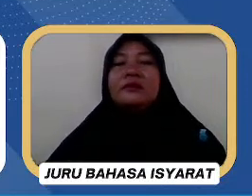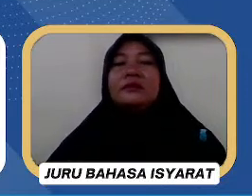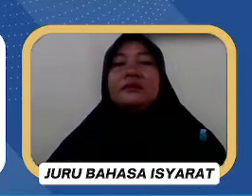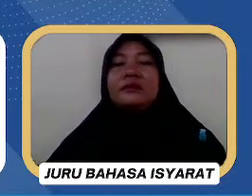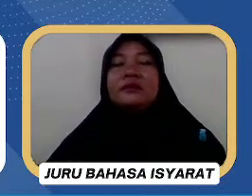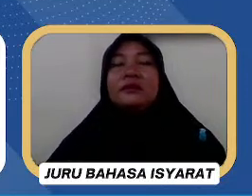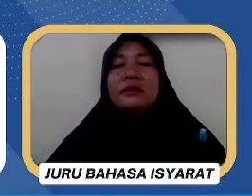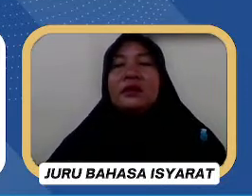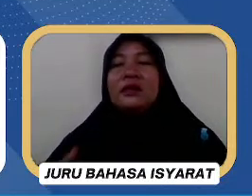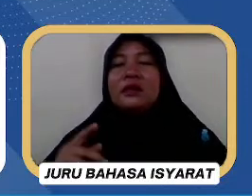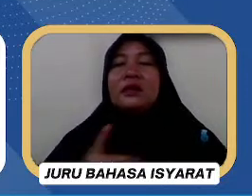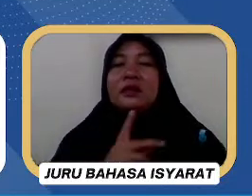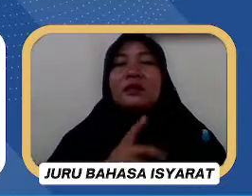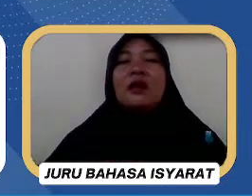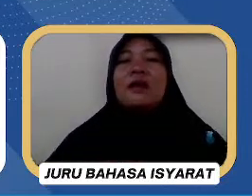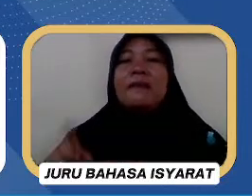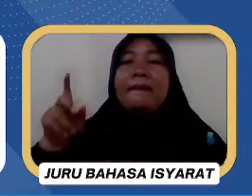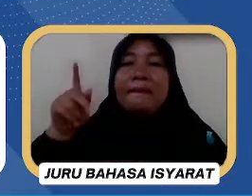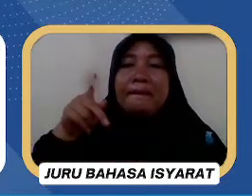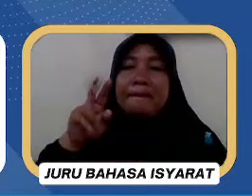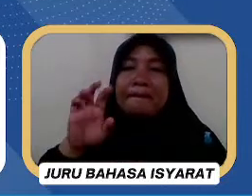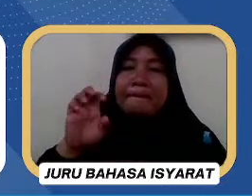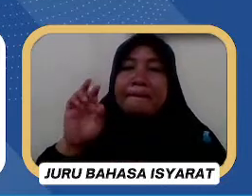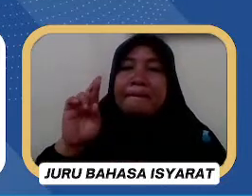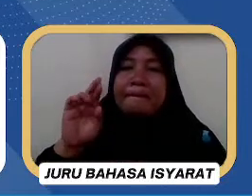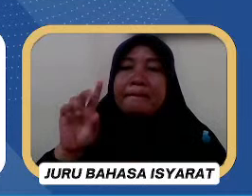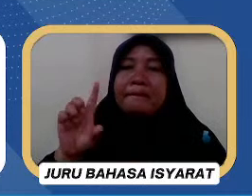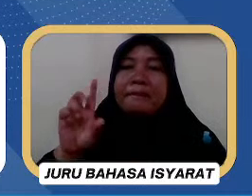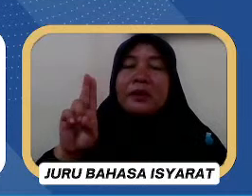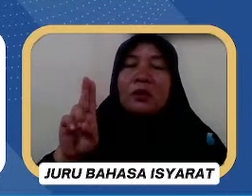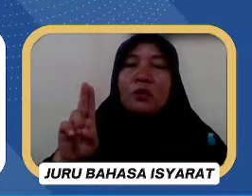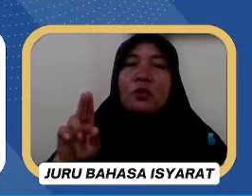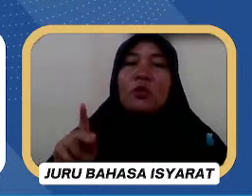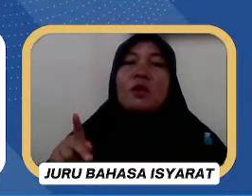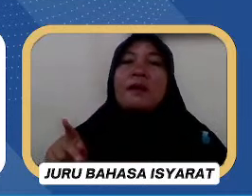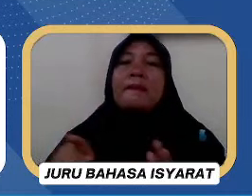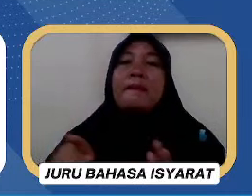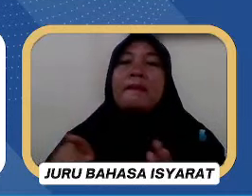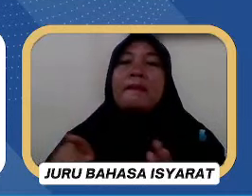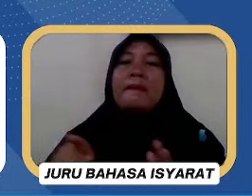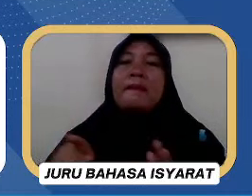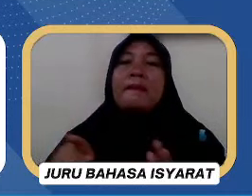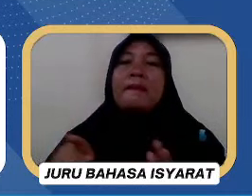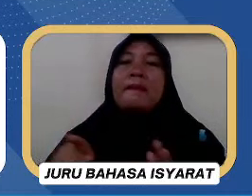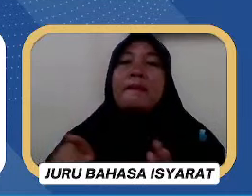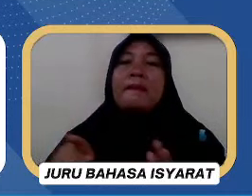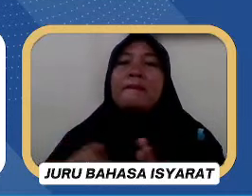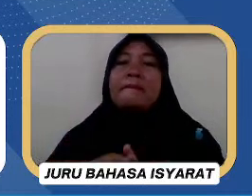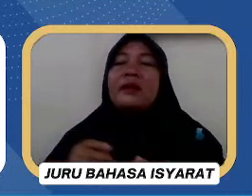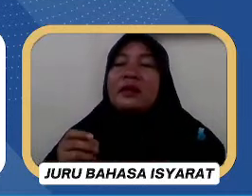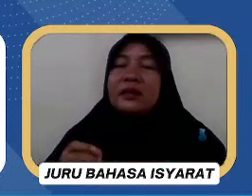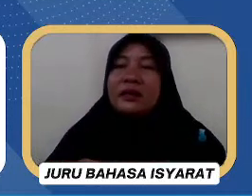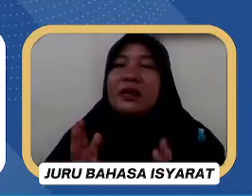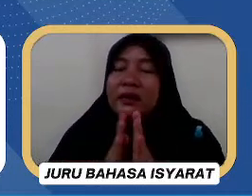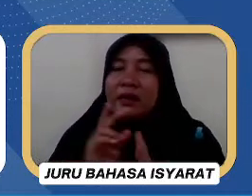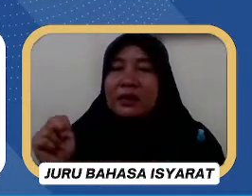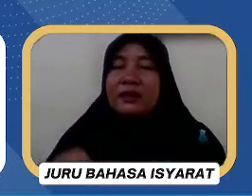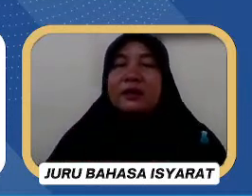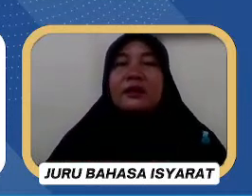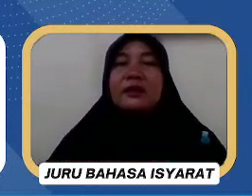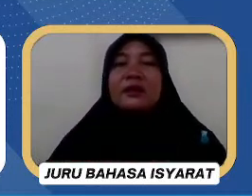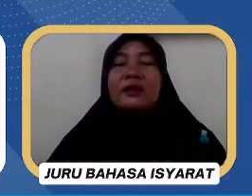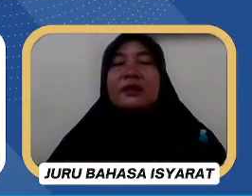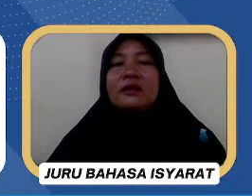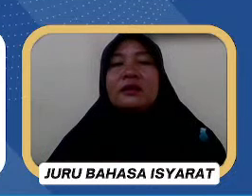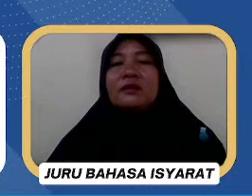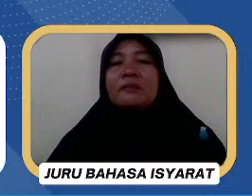perlu pendekatan, perlu basic kita kembali lagi bahwa bagaimana sih kita sebagai masyarakat